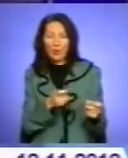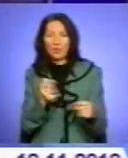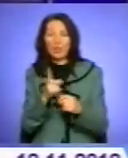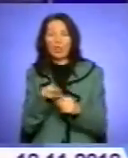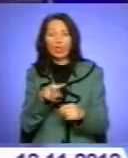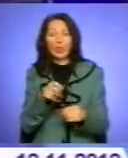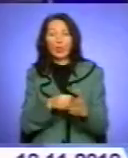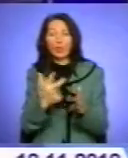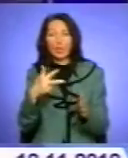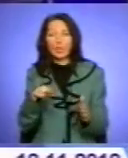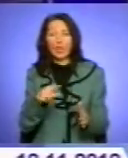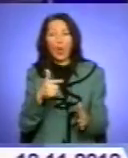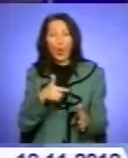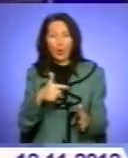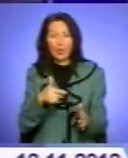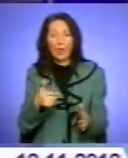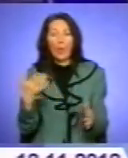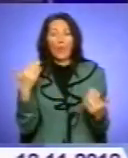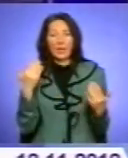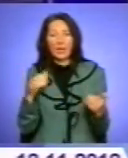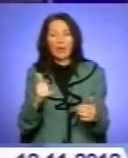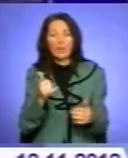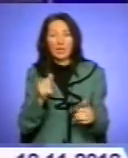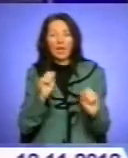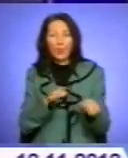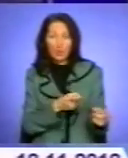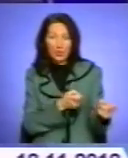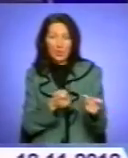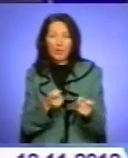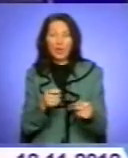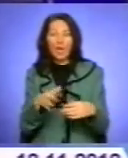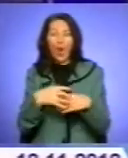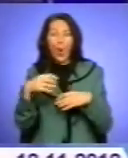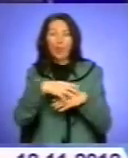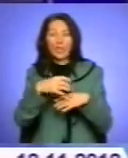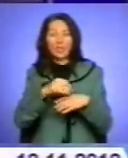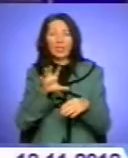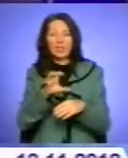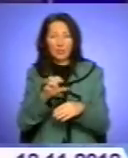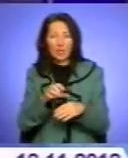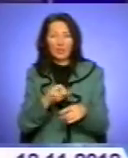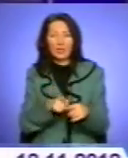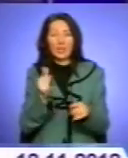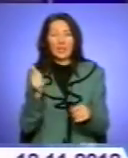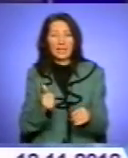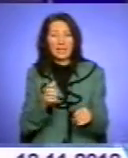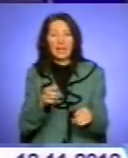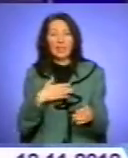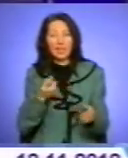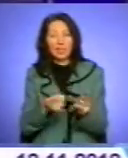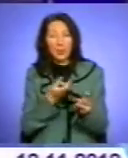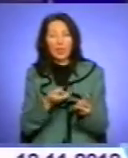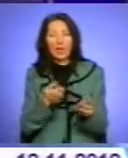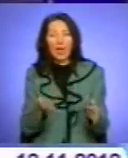грудня щовихідних та по середах можна відстрілювати хутряних звірів. Цієї неділі нашій знімальній групі випала нагода відкрити секрети